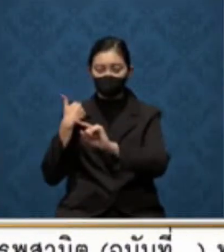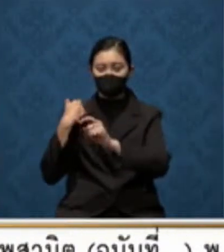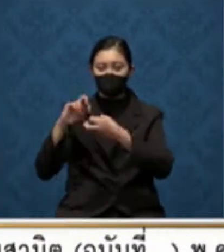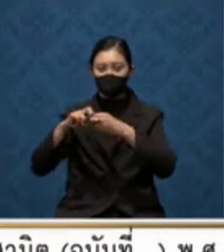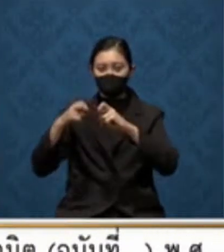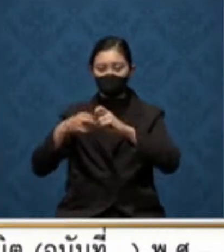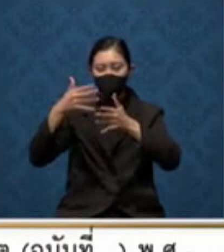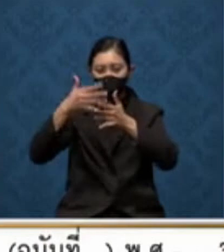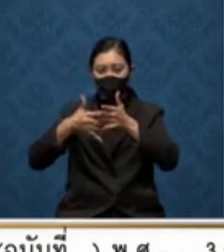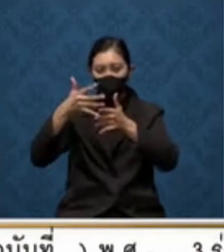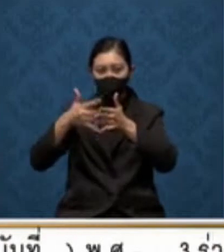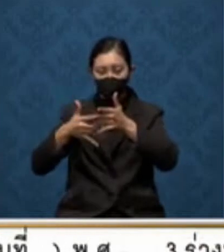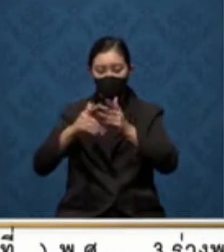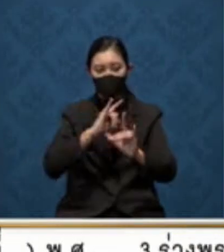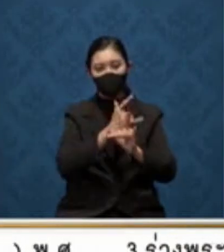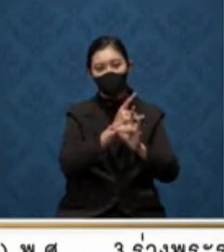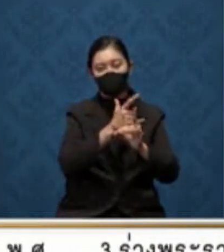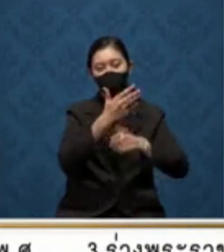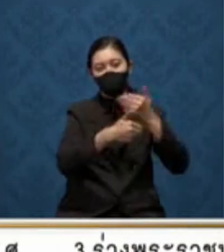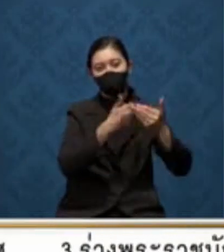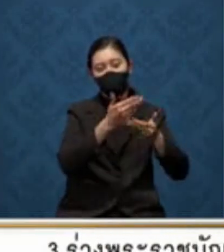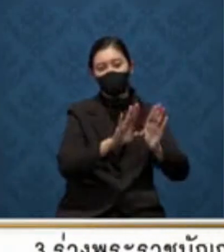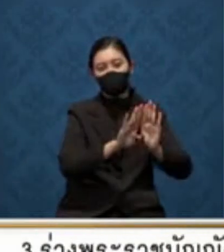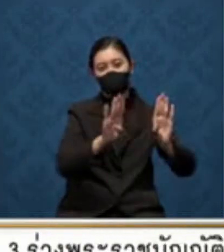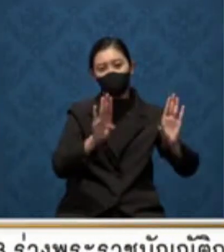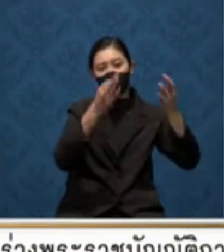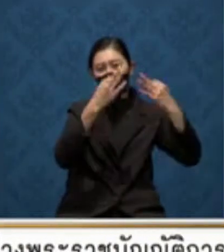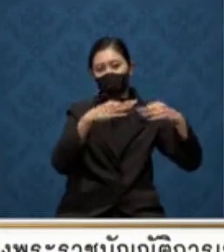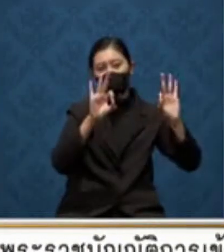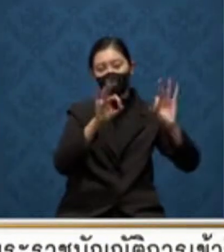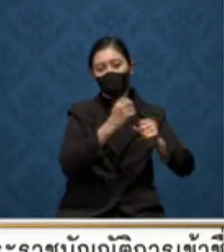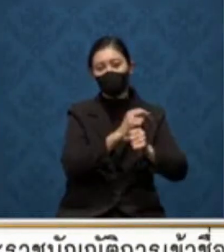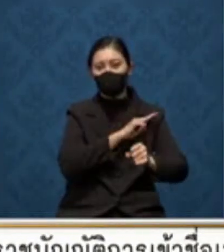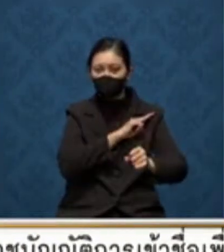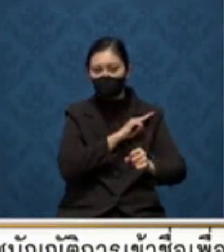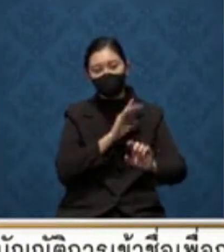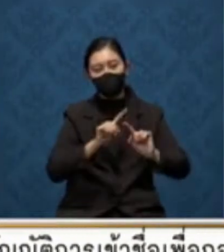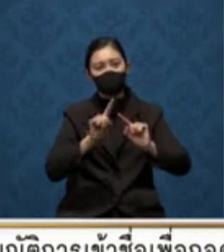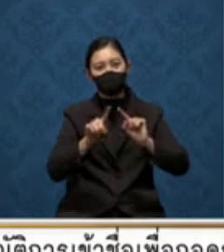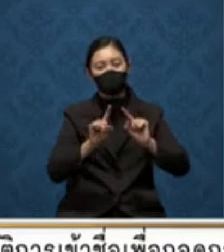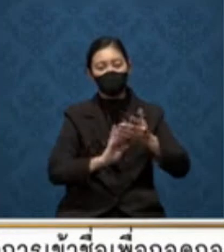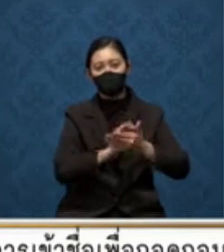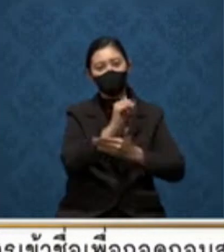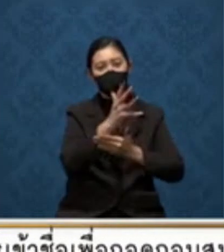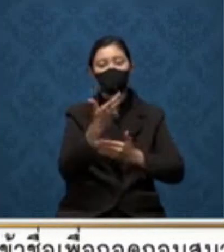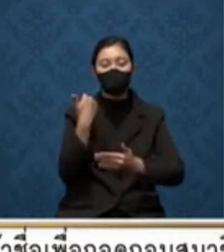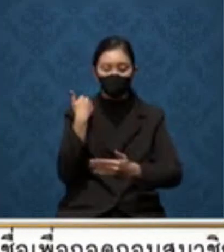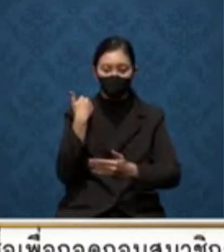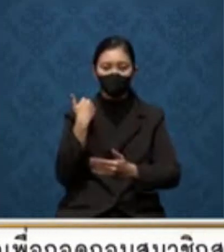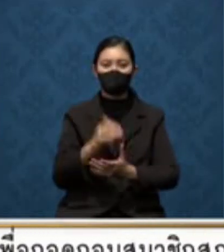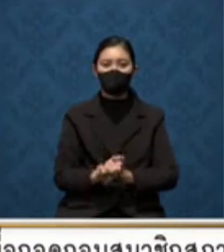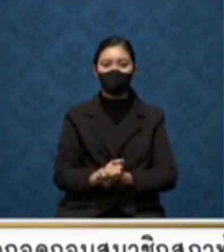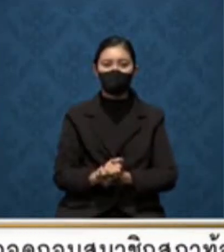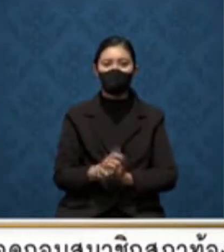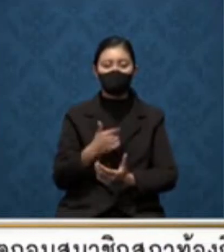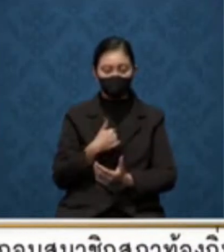ี้และผมเองและกรมาธิการได้มข้อสังเกตและอยากจะให้เพสมาชิกได้ให้ความเหชอบดวยเช่นกันนั่ก็คือให้ค